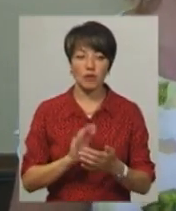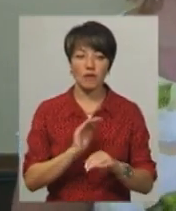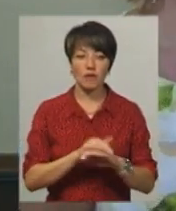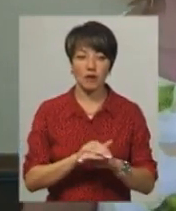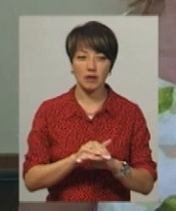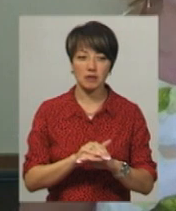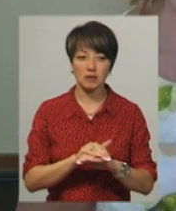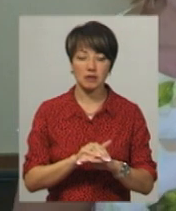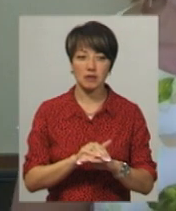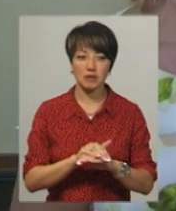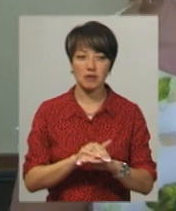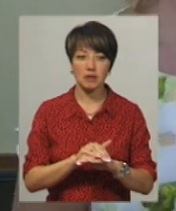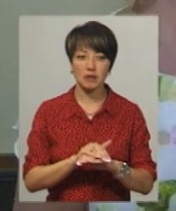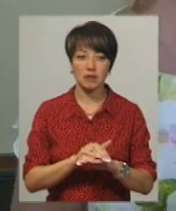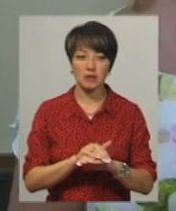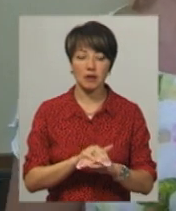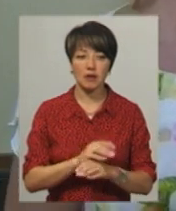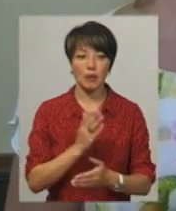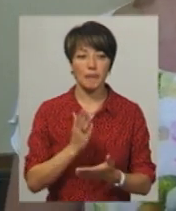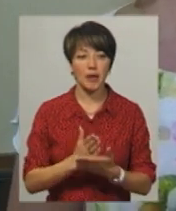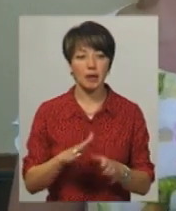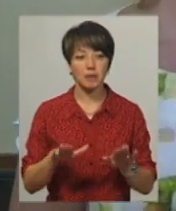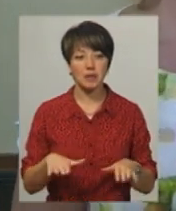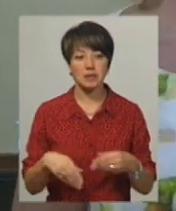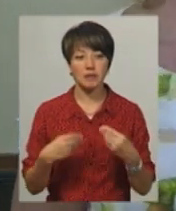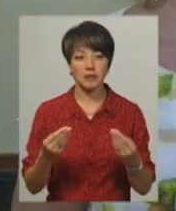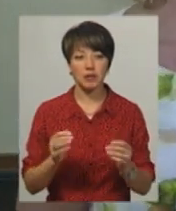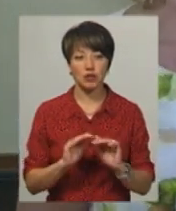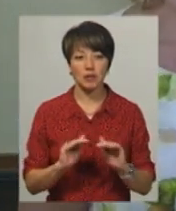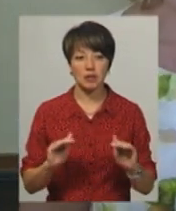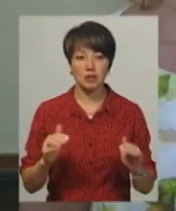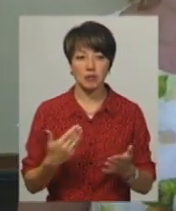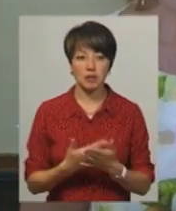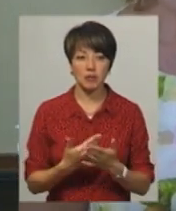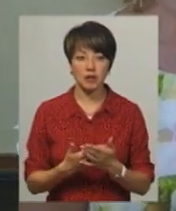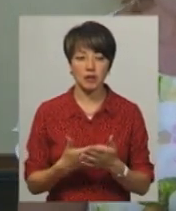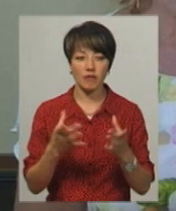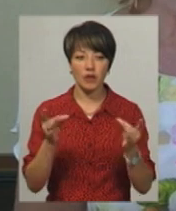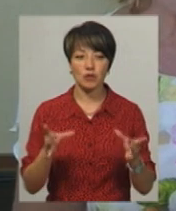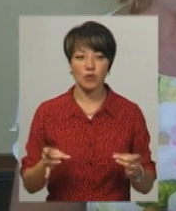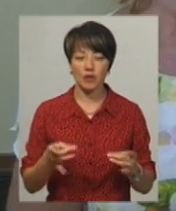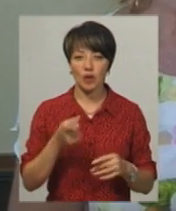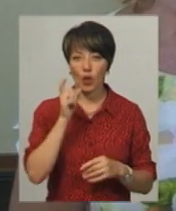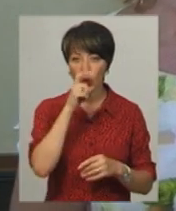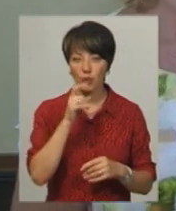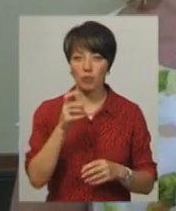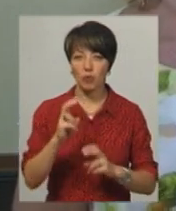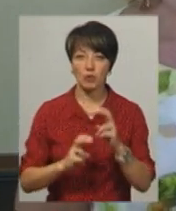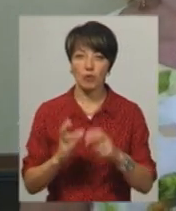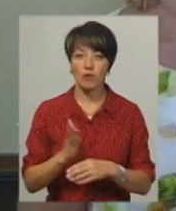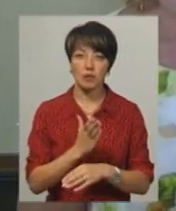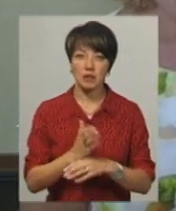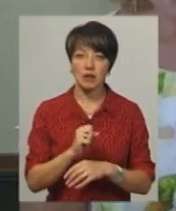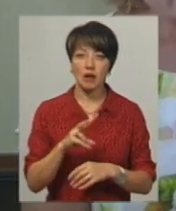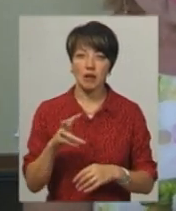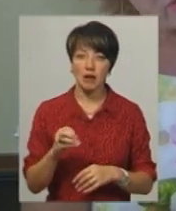факт при опитуванні, що має місце видача дітям, наприклад, фасованих йогуртів промислового виробництва, але